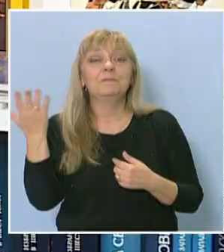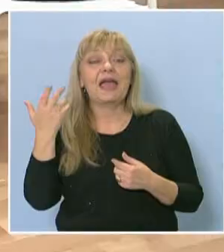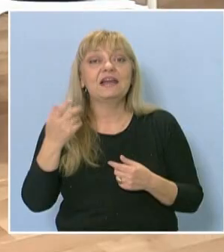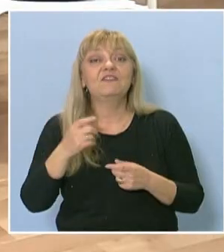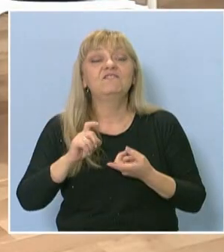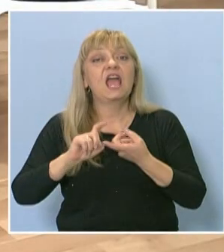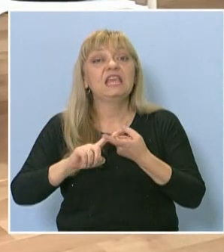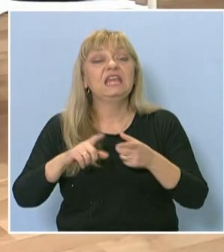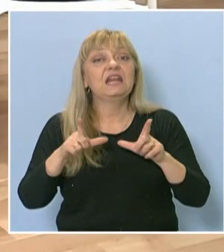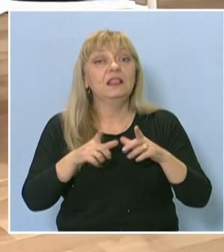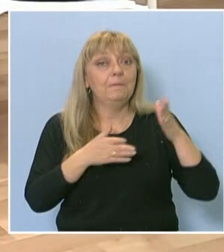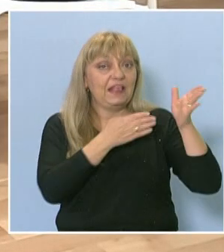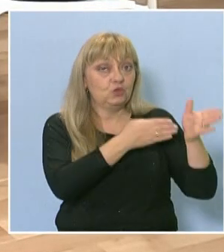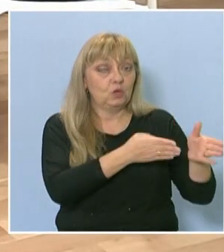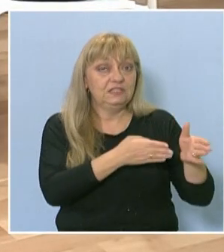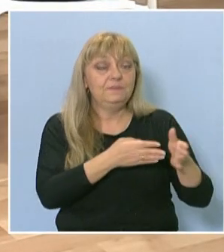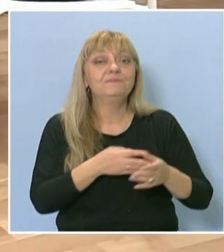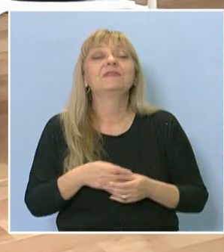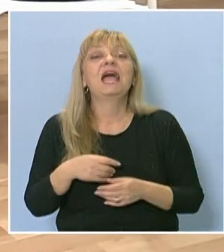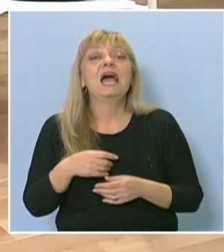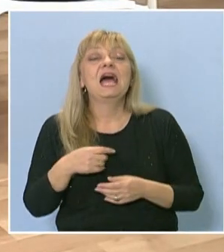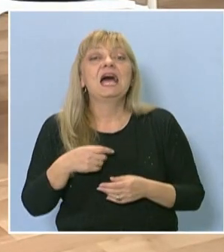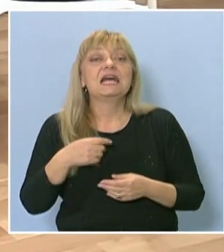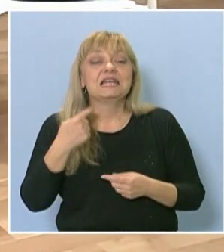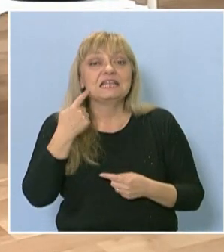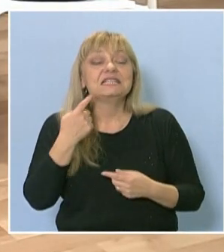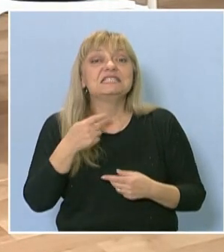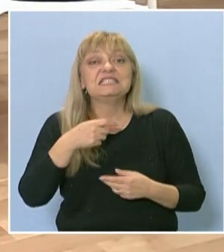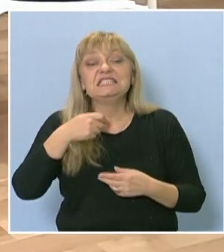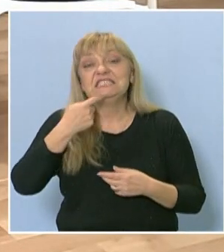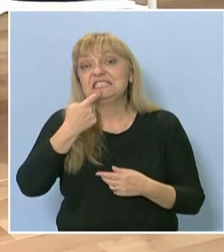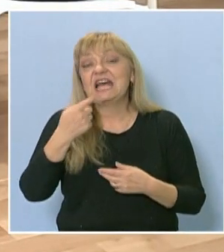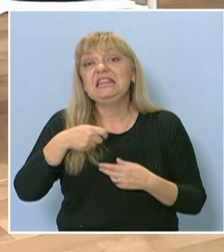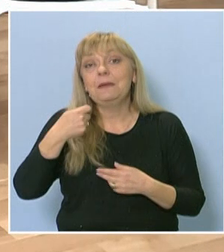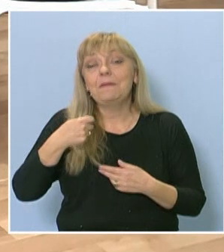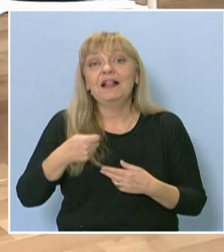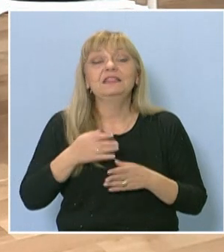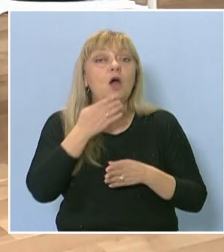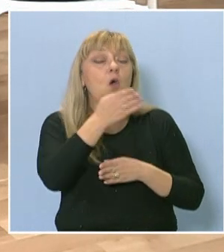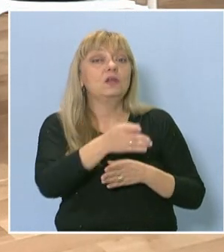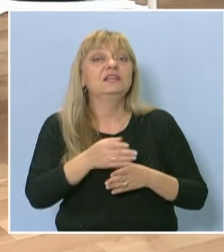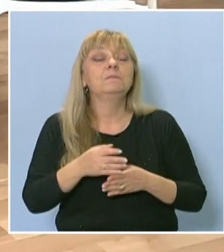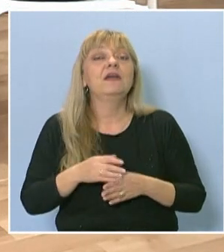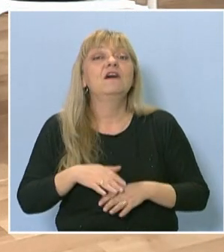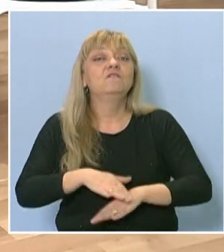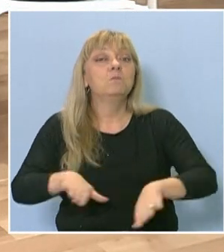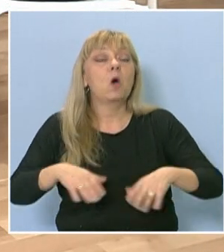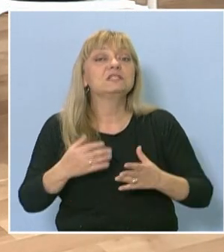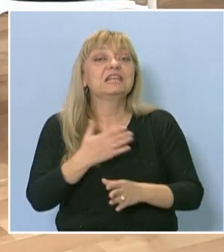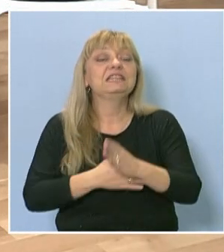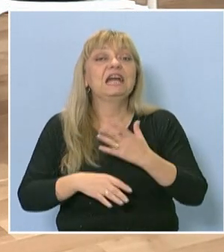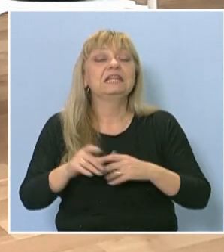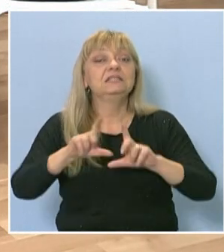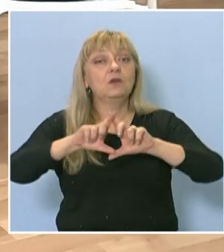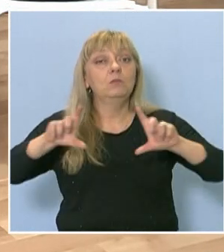Там учихме. Занимаване нямаше място за нас. Занимаване ходихме в Морската градина Блокович от среща.